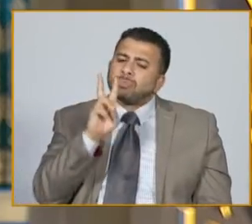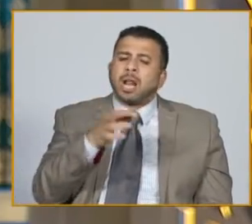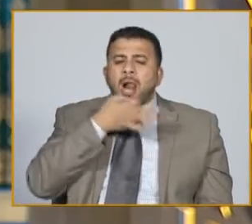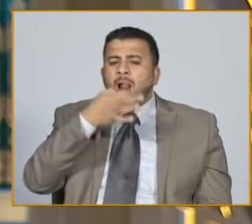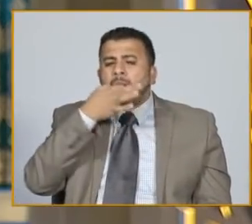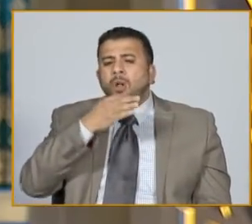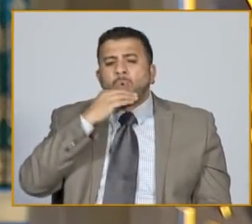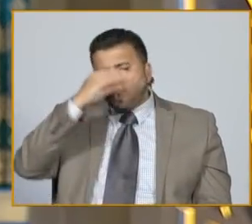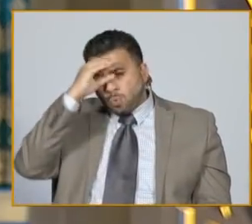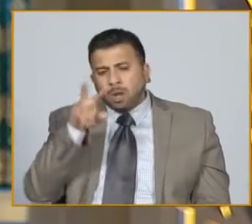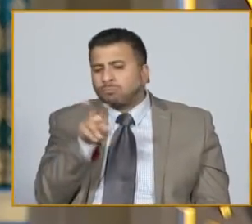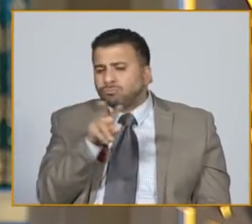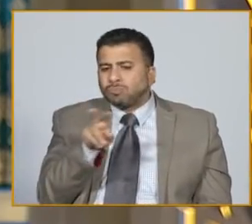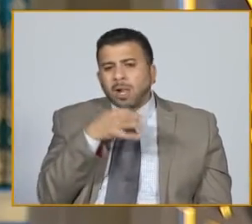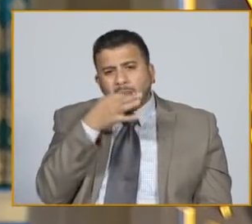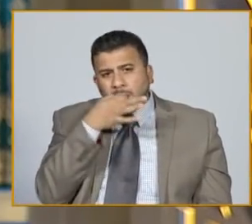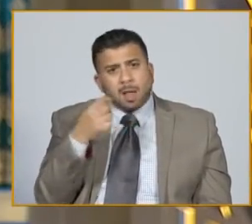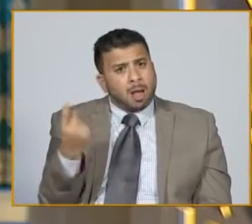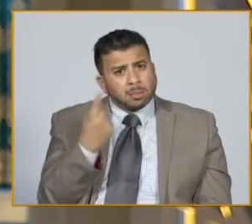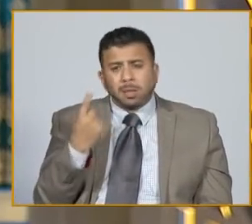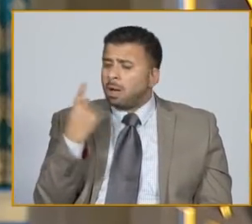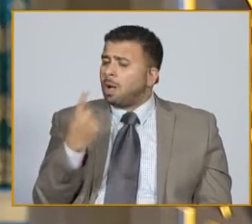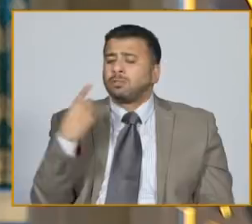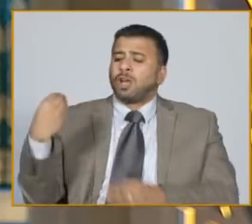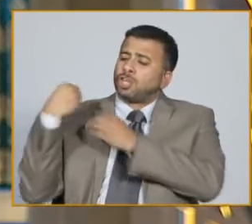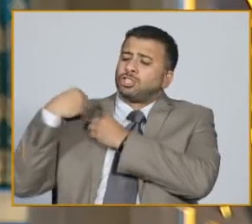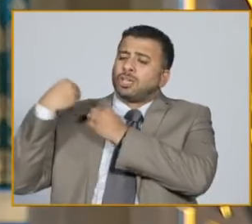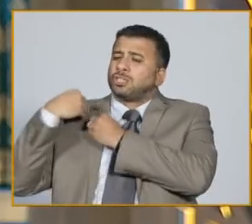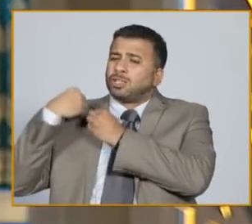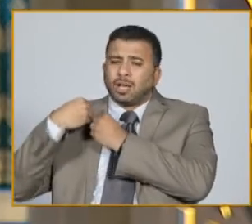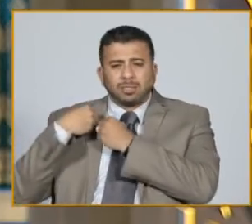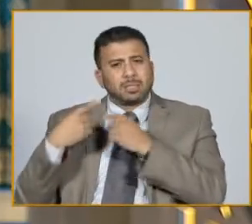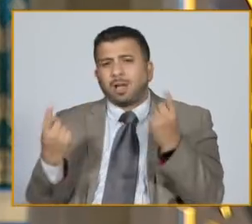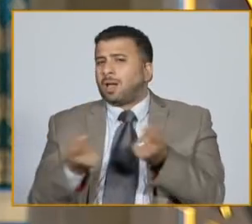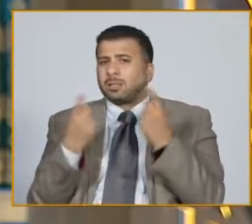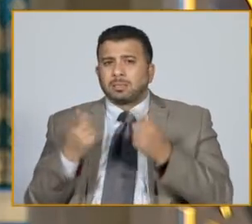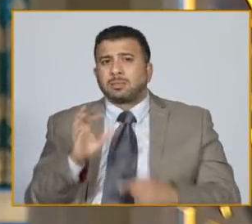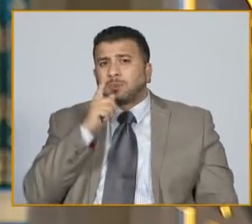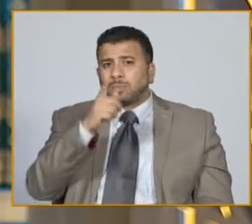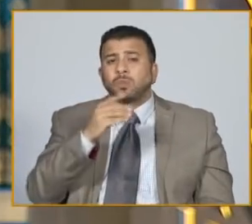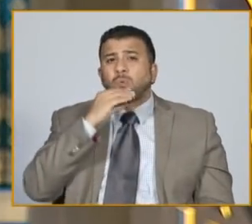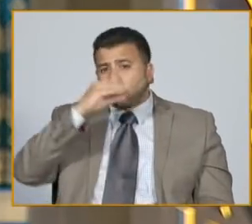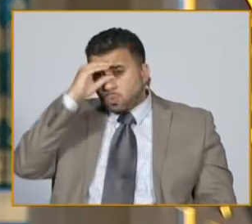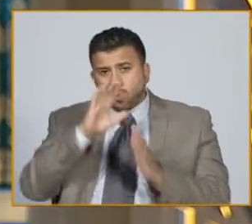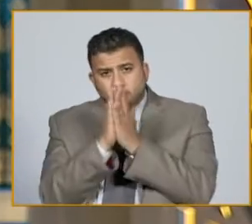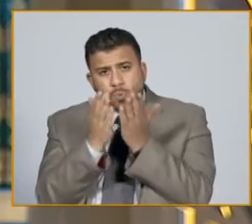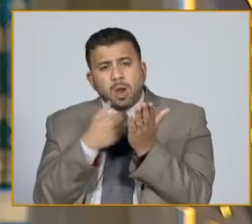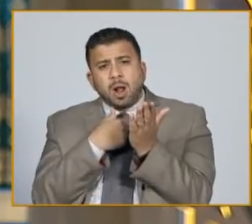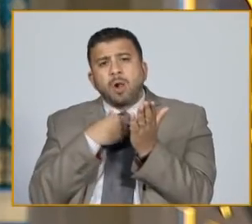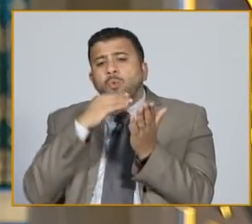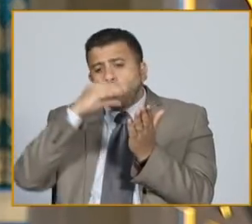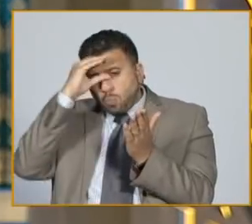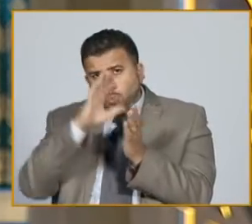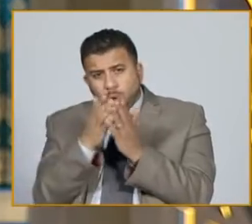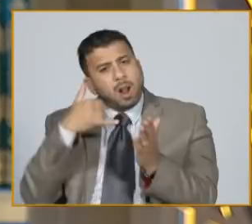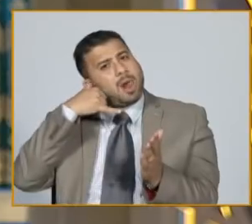الأجهزة الذكية هذه، يجوز أختي الفاضلة، وللإنسان الأجر والثواب. فيجوز للإنسان أن يختم القرآن من الجوال. الآن الحمد لله